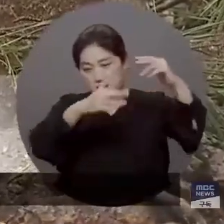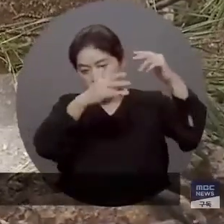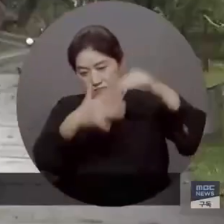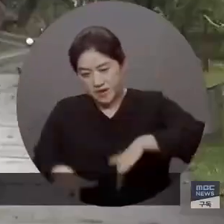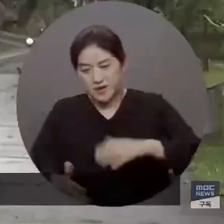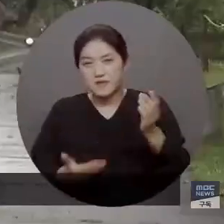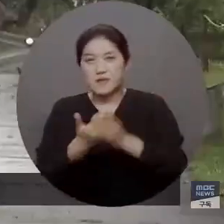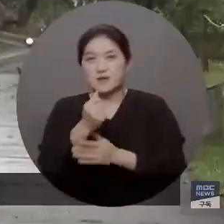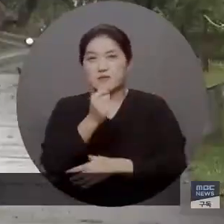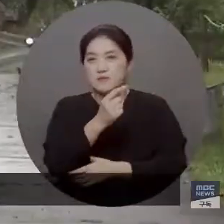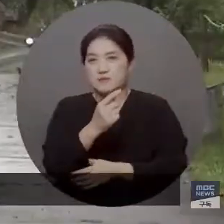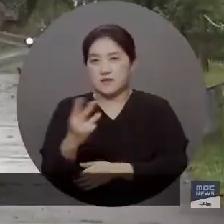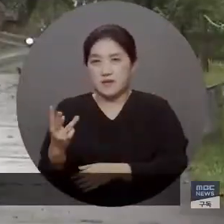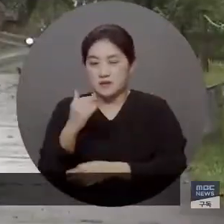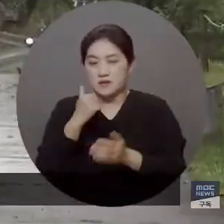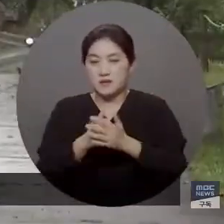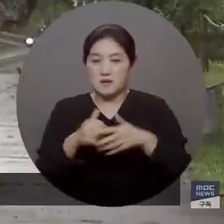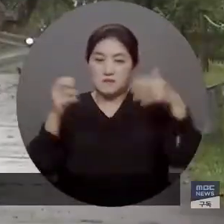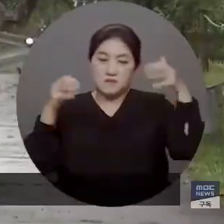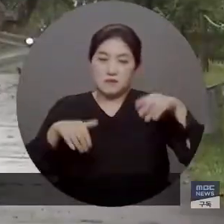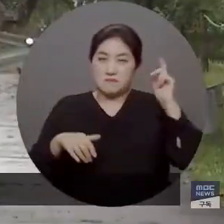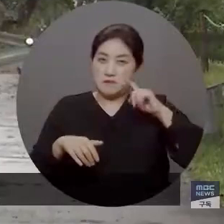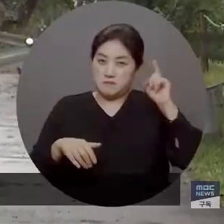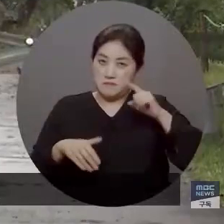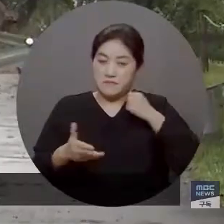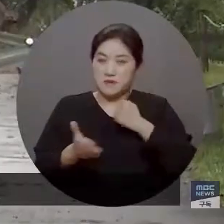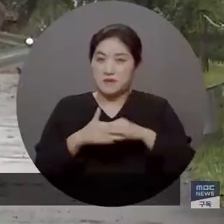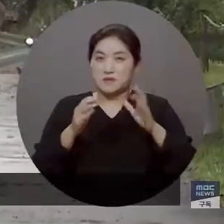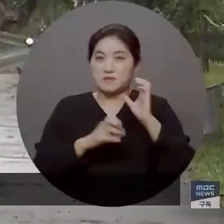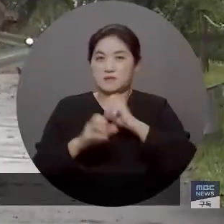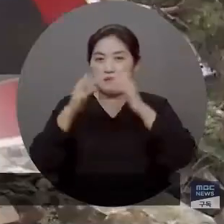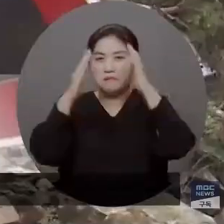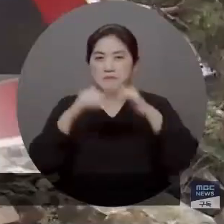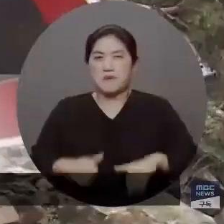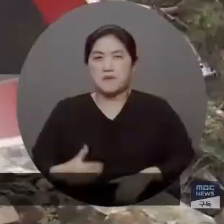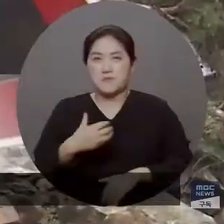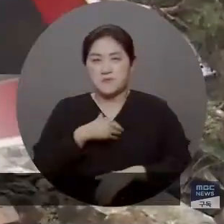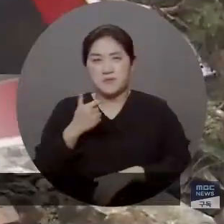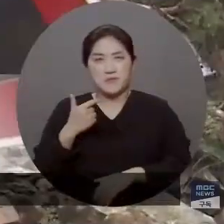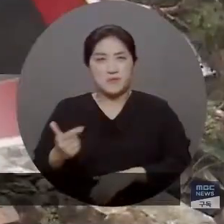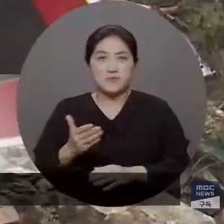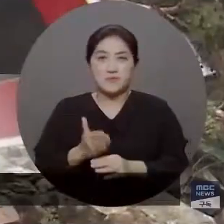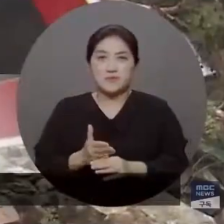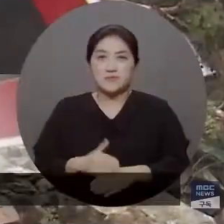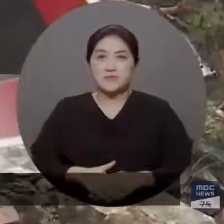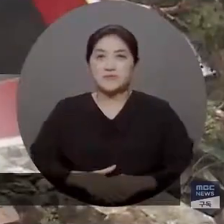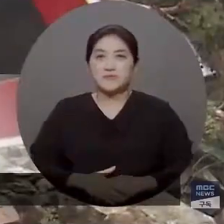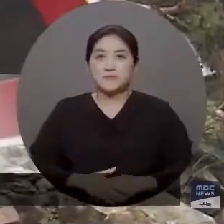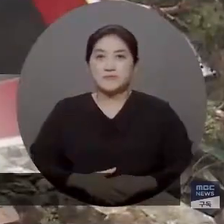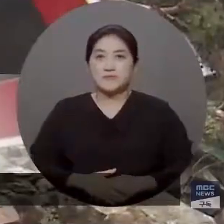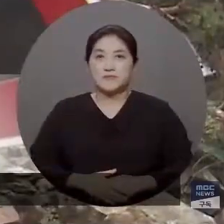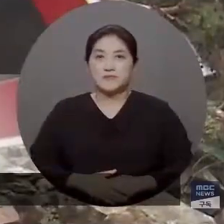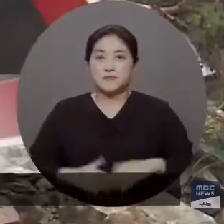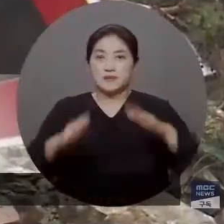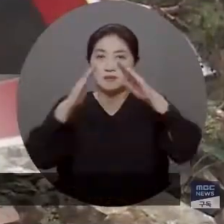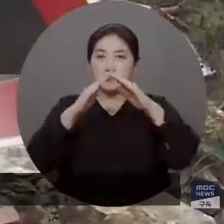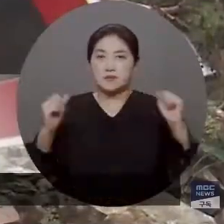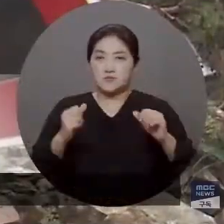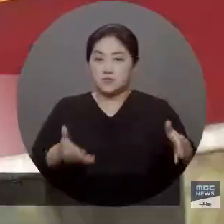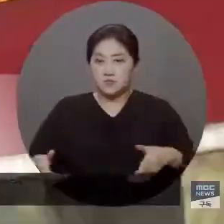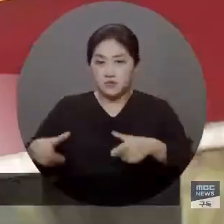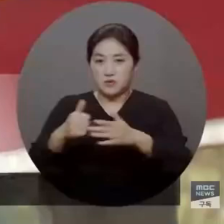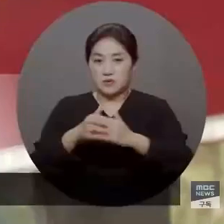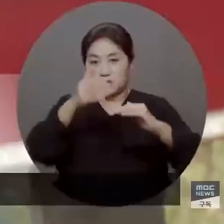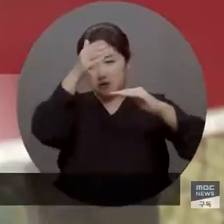발생했습니다. 연이어 장맛비가 이어지면서 현재 추가 붕괴 우려도 높은 상황입니다. 전북에는 급경사